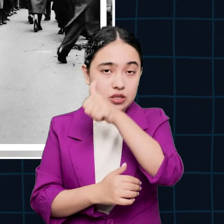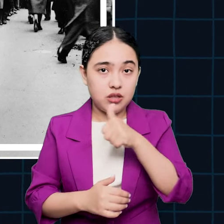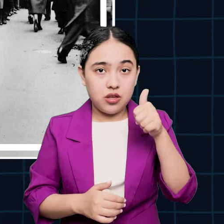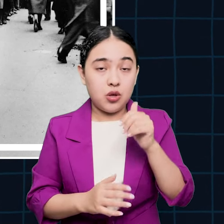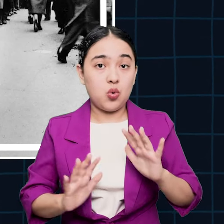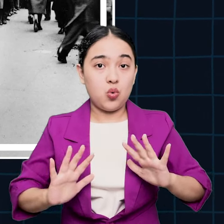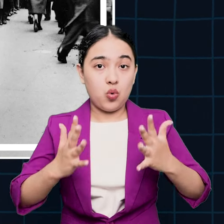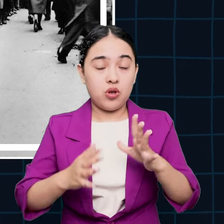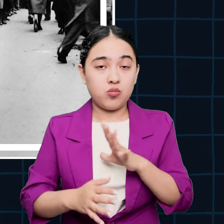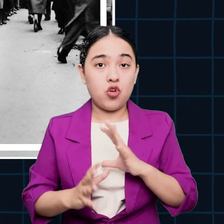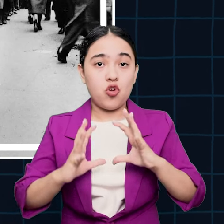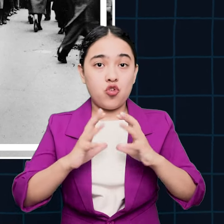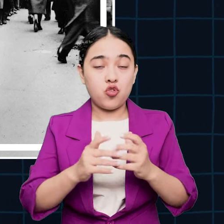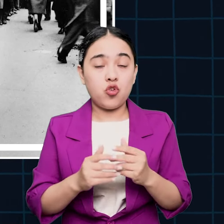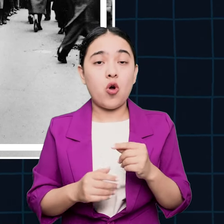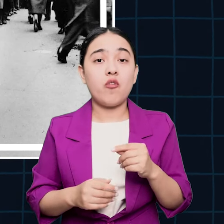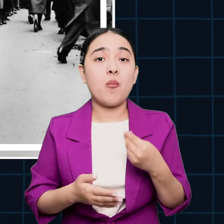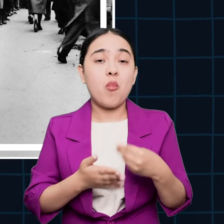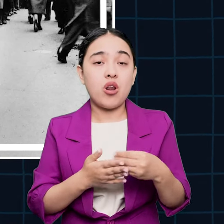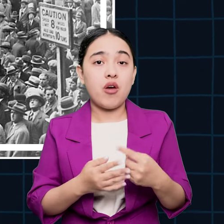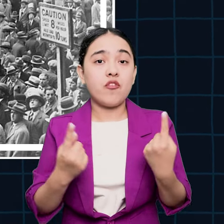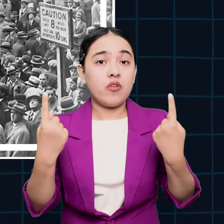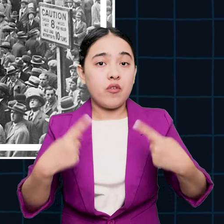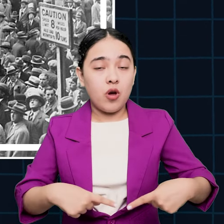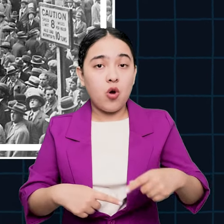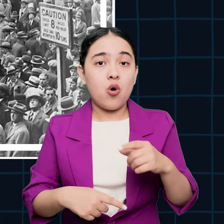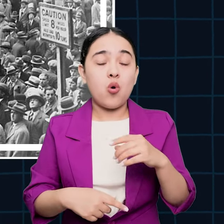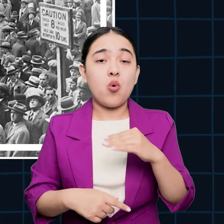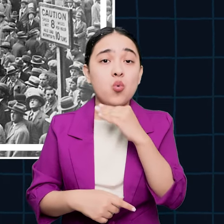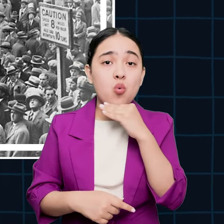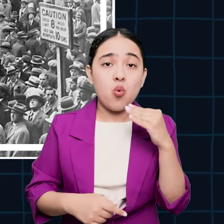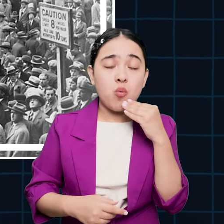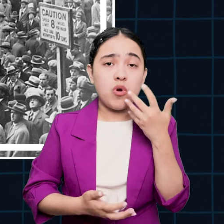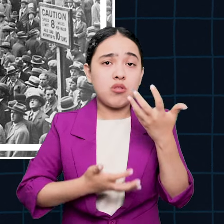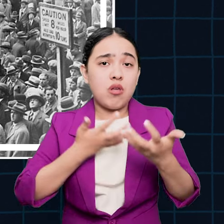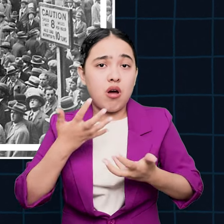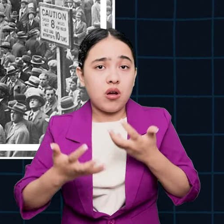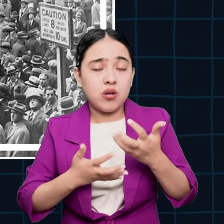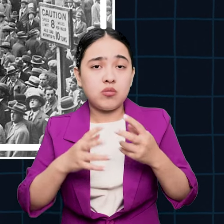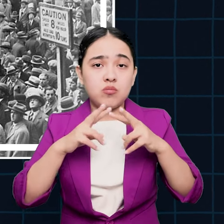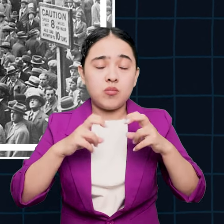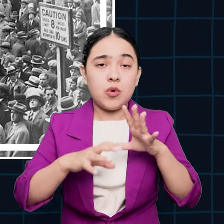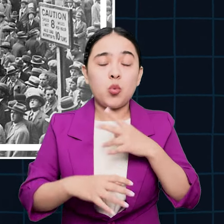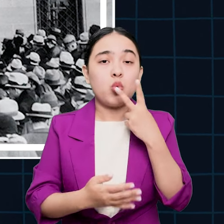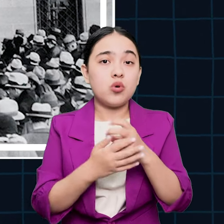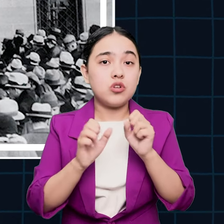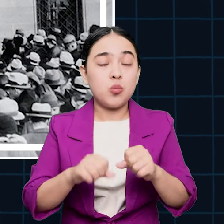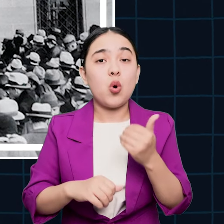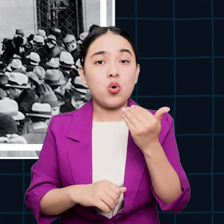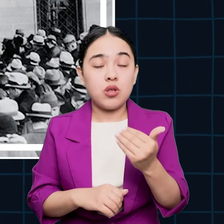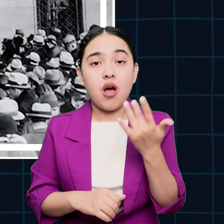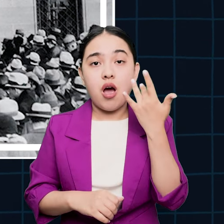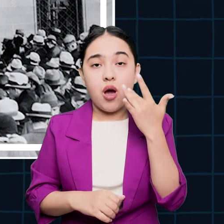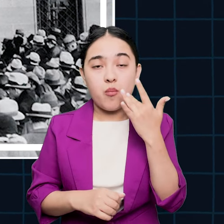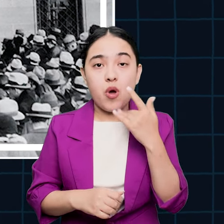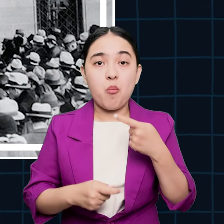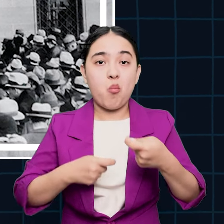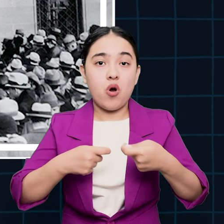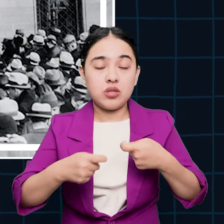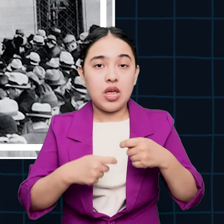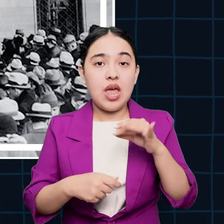ro'y bergan jahon moliyaviy inqirozini xo'p va ko'p tahlil qilinganligini ko'rishimiz mumkin. O'sha AQSh